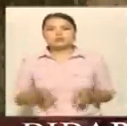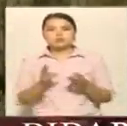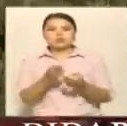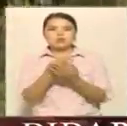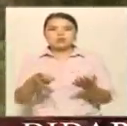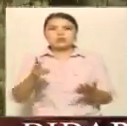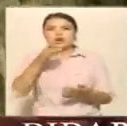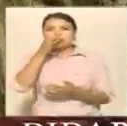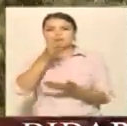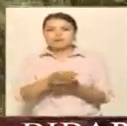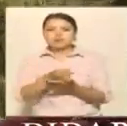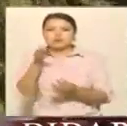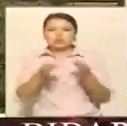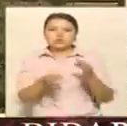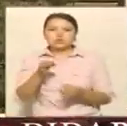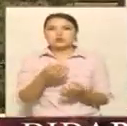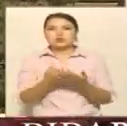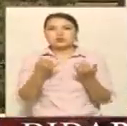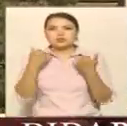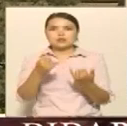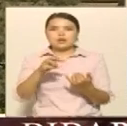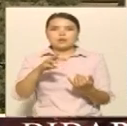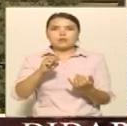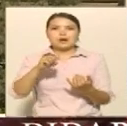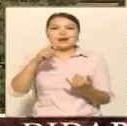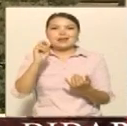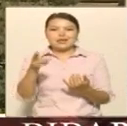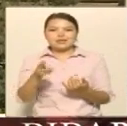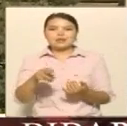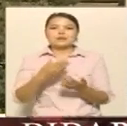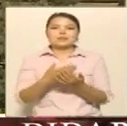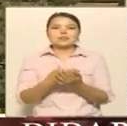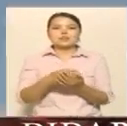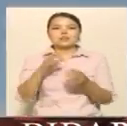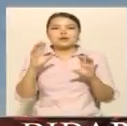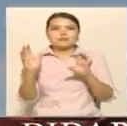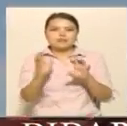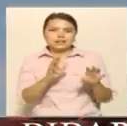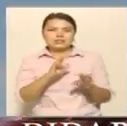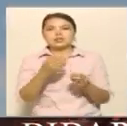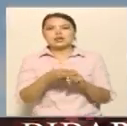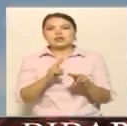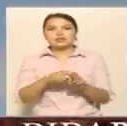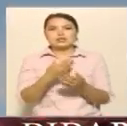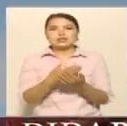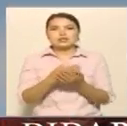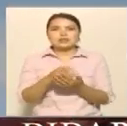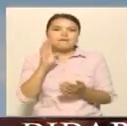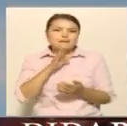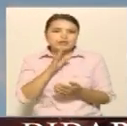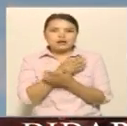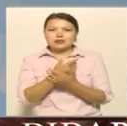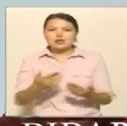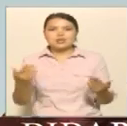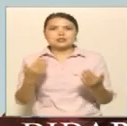жауапқа тартылмақ. МАЭК облыс орталығын жылу, су және электр энергиясымен қамтамасыз ететін жалғыз кәсіпорын, мұнда